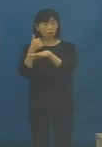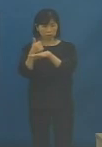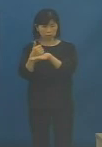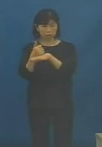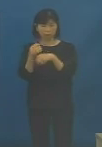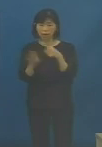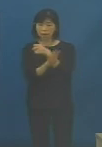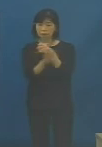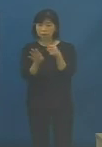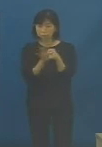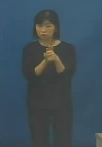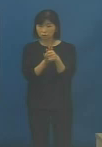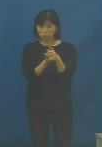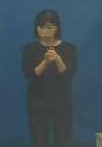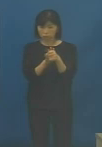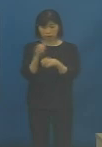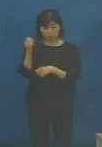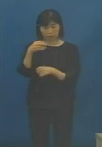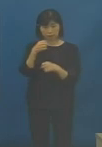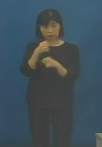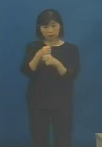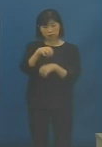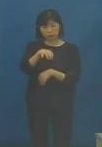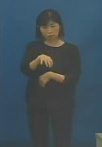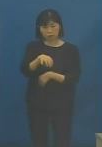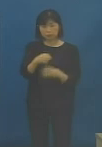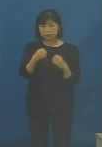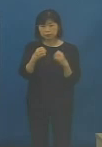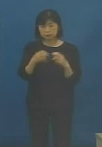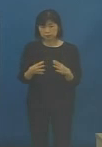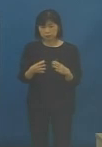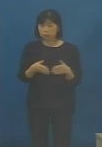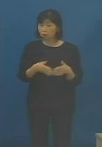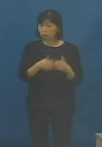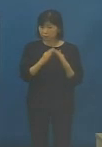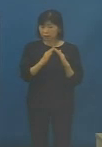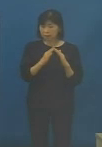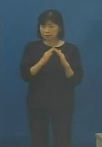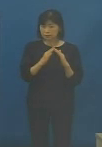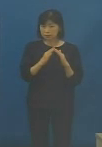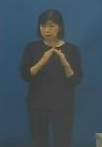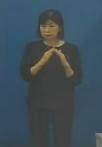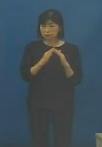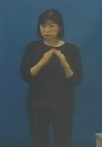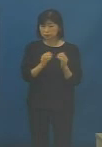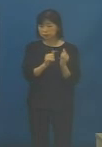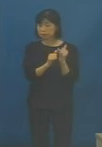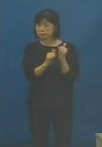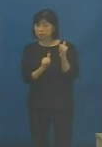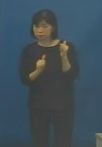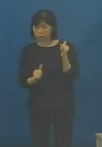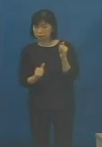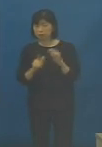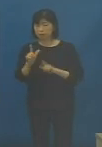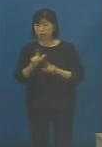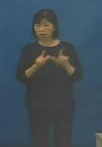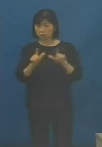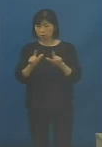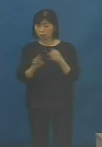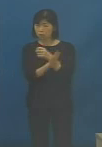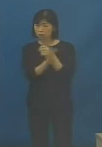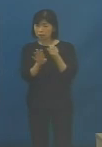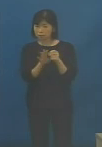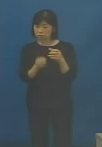子力発電について、新増設リプレース、まあ、いわゆる次世代型の原子炉について